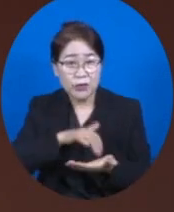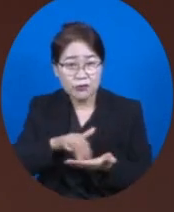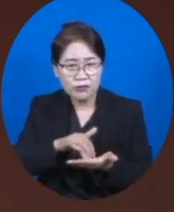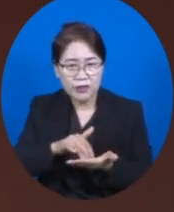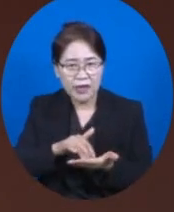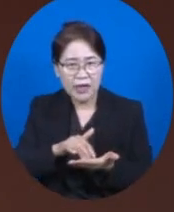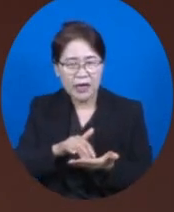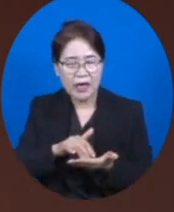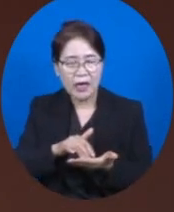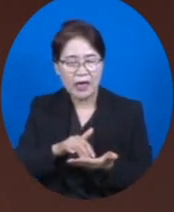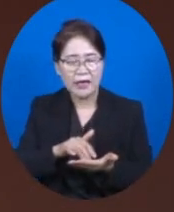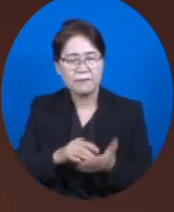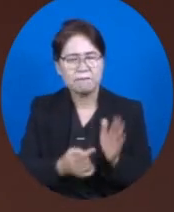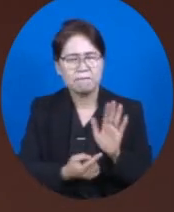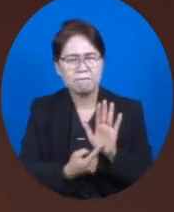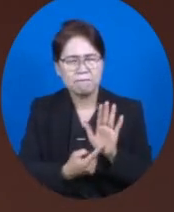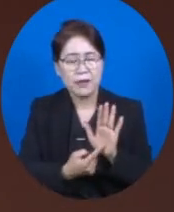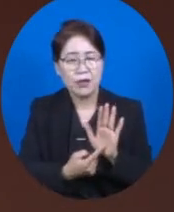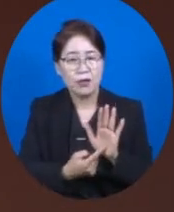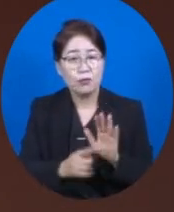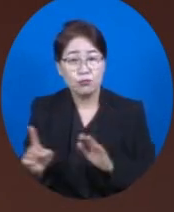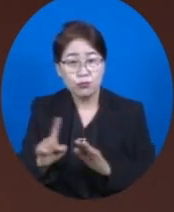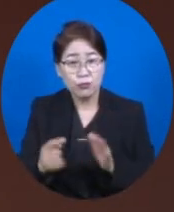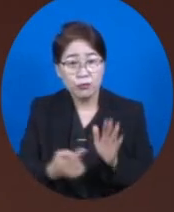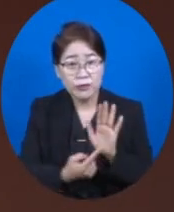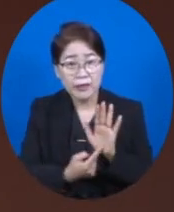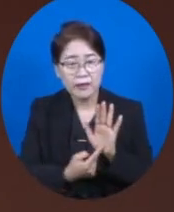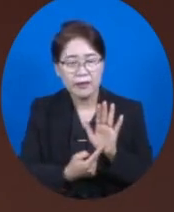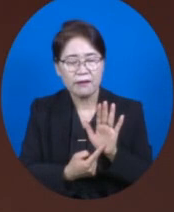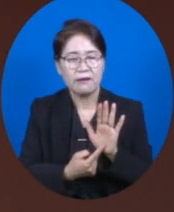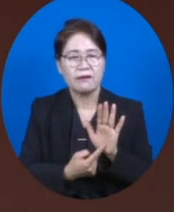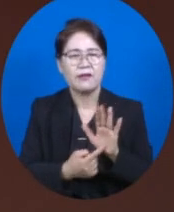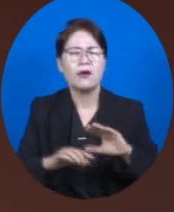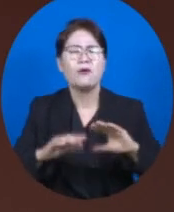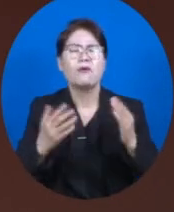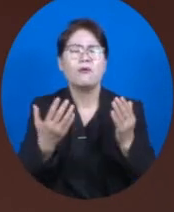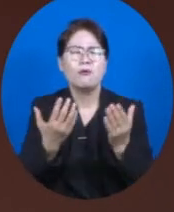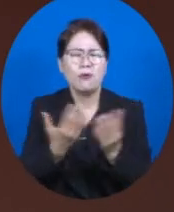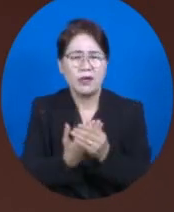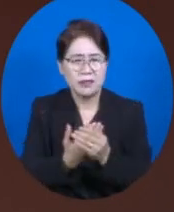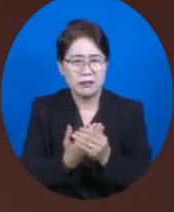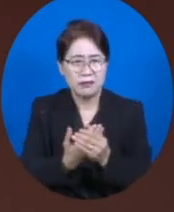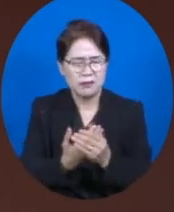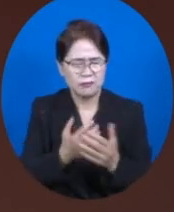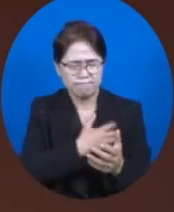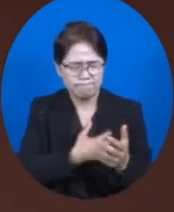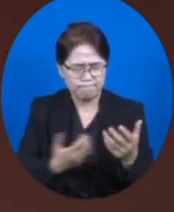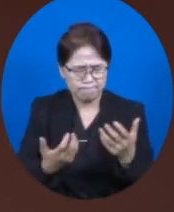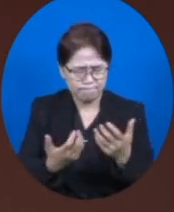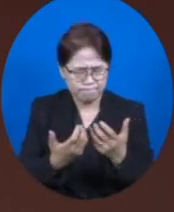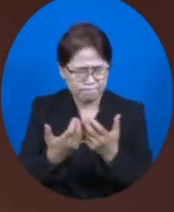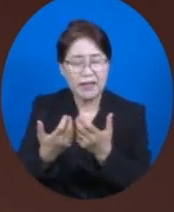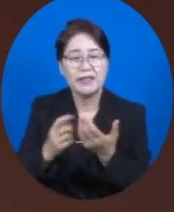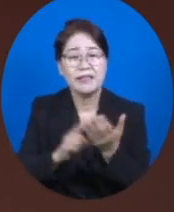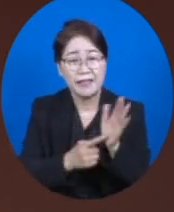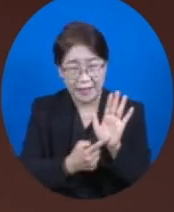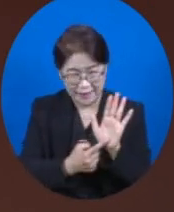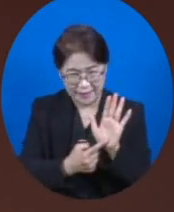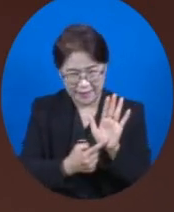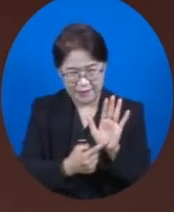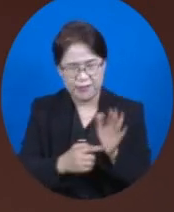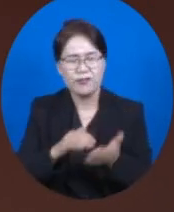상징적인 숫자야 무엇을 상징하느냐 완전과 충만을 상징하는 상징의